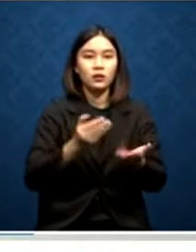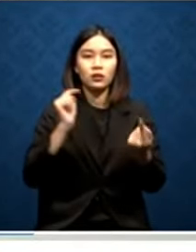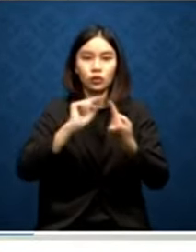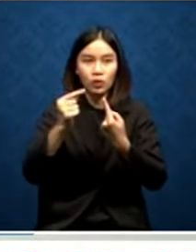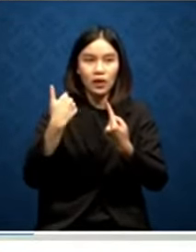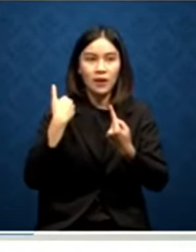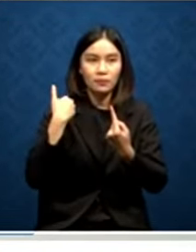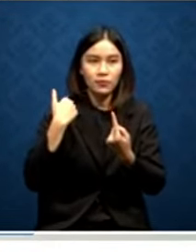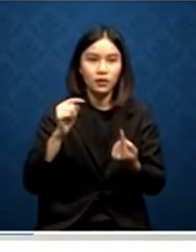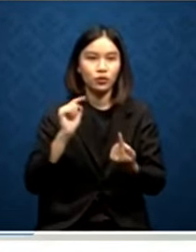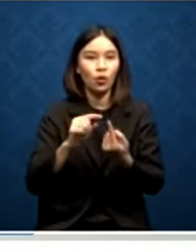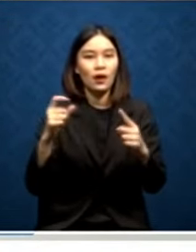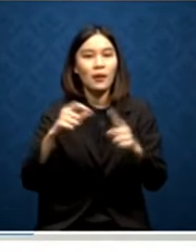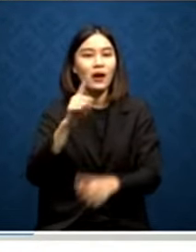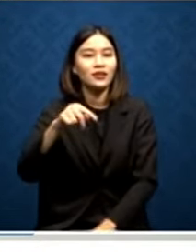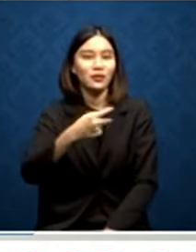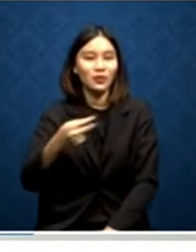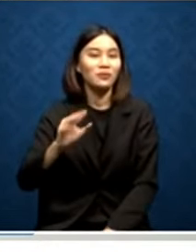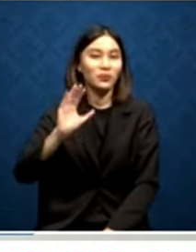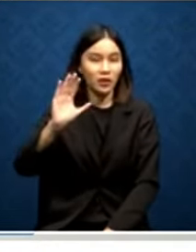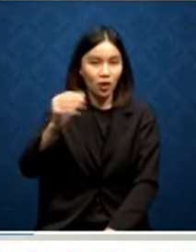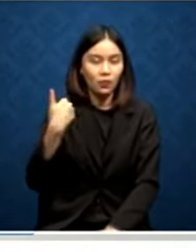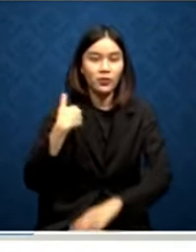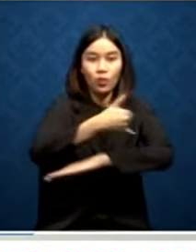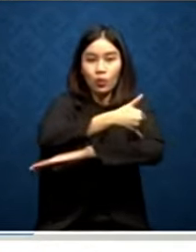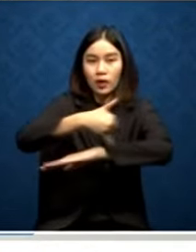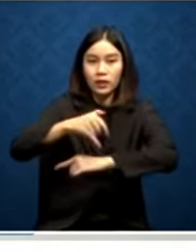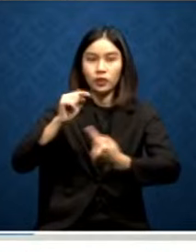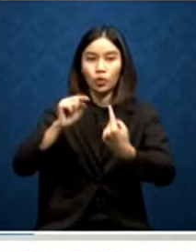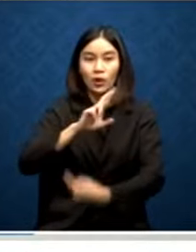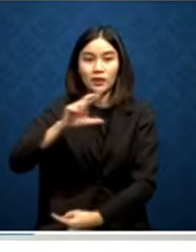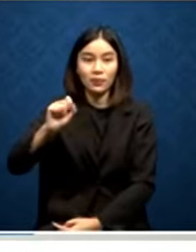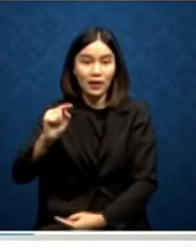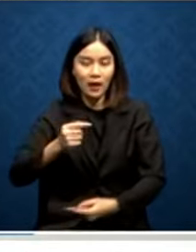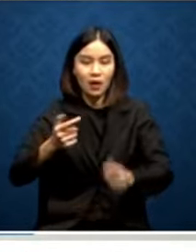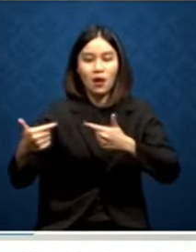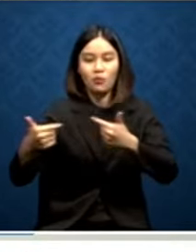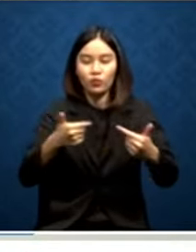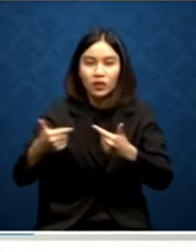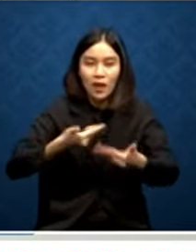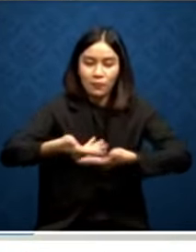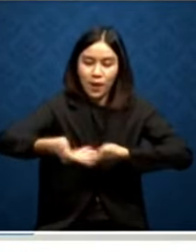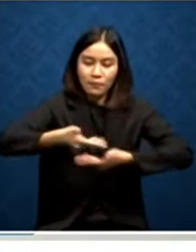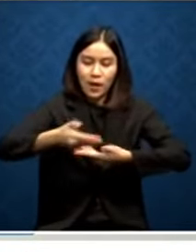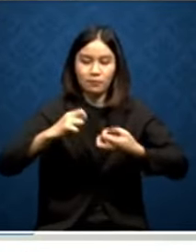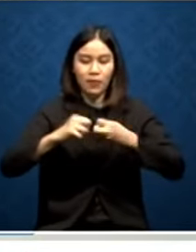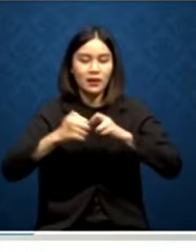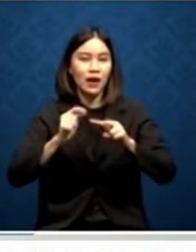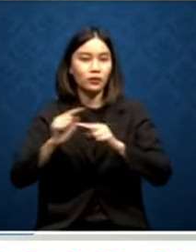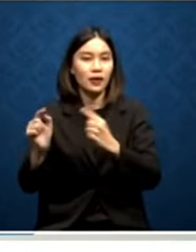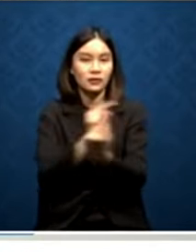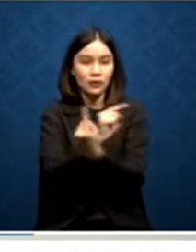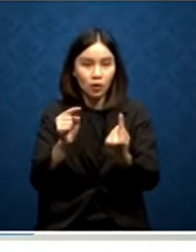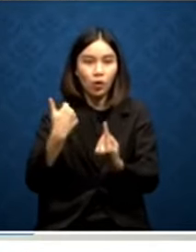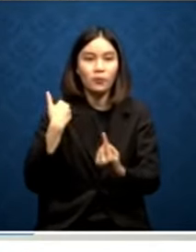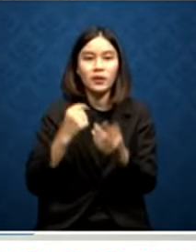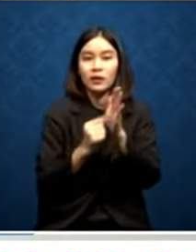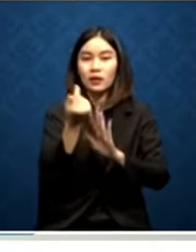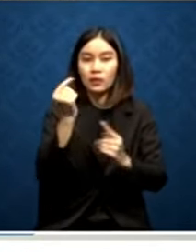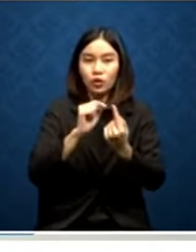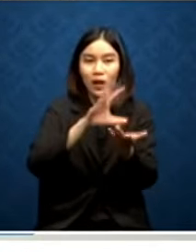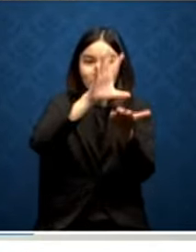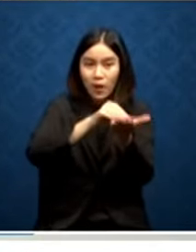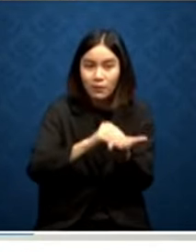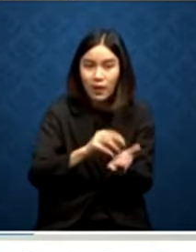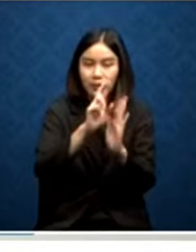ามี accountability โดยใช้เวทีของสภาถกเถียงประเด็นที่เป็นปัญหาของสังคมเริ่มจากการบรรจุ